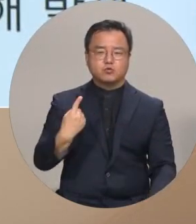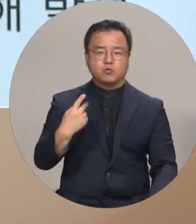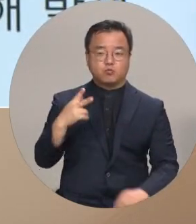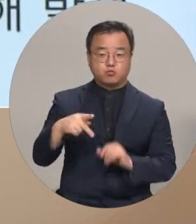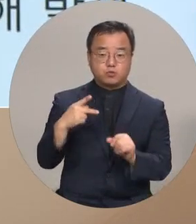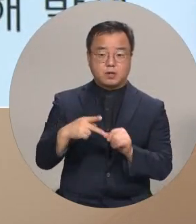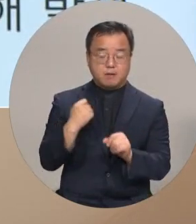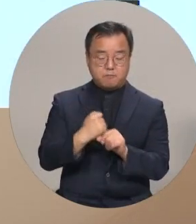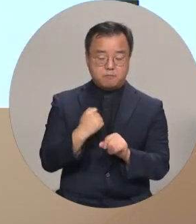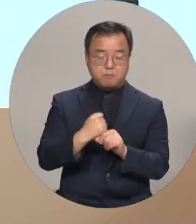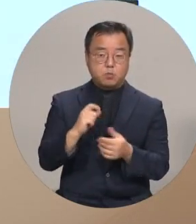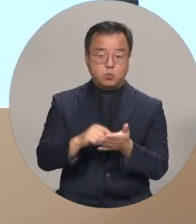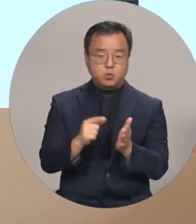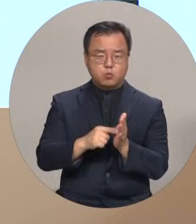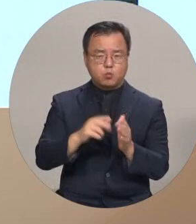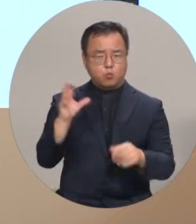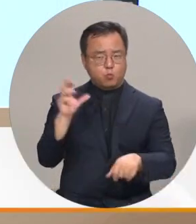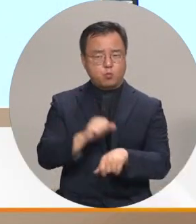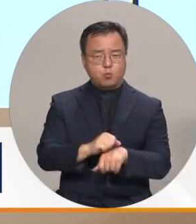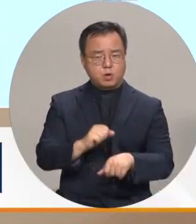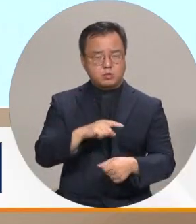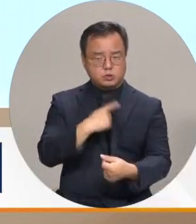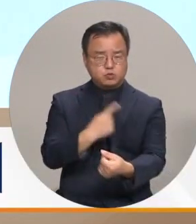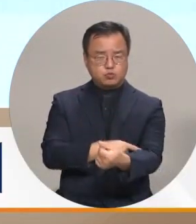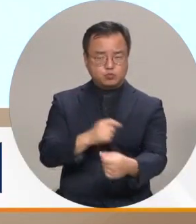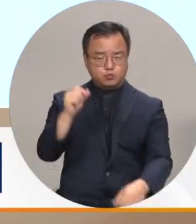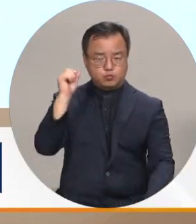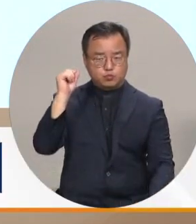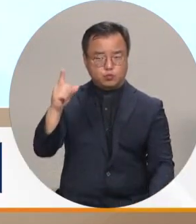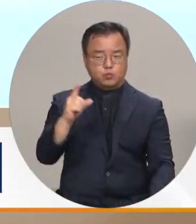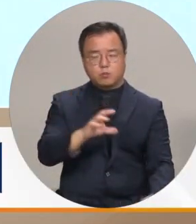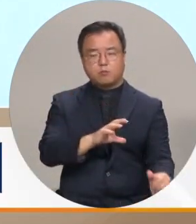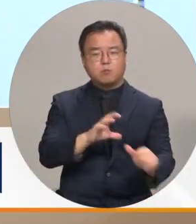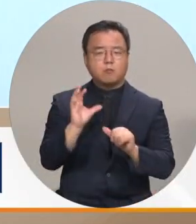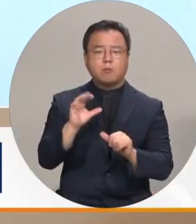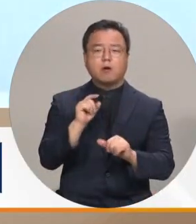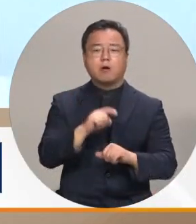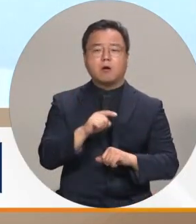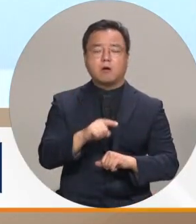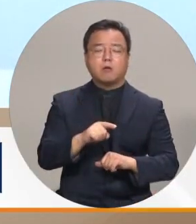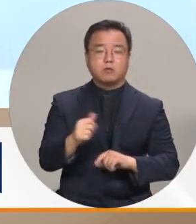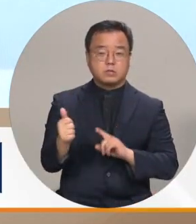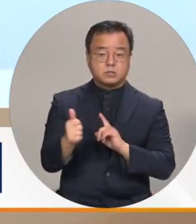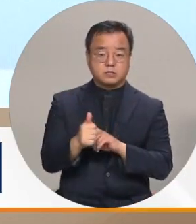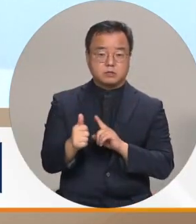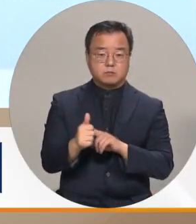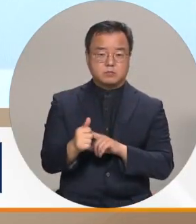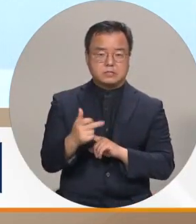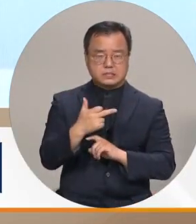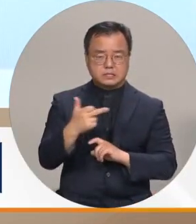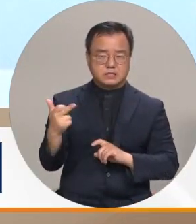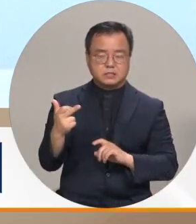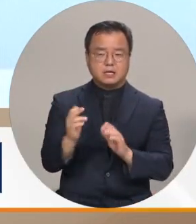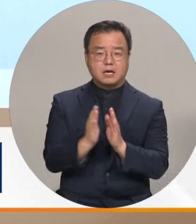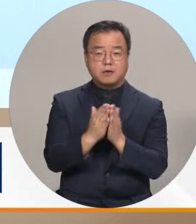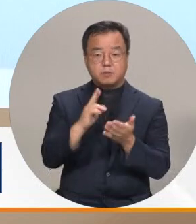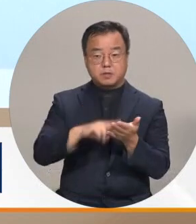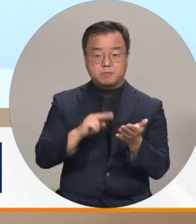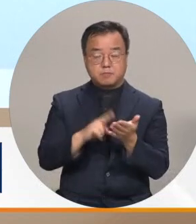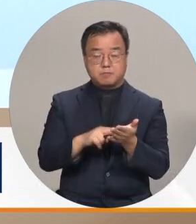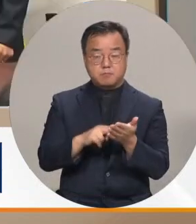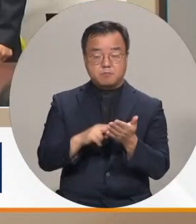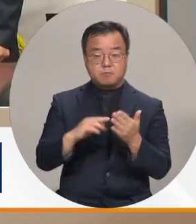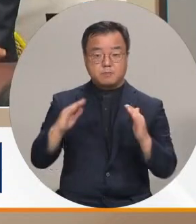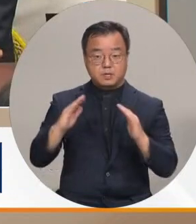만들 정도로 프로그래밍 능력이 뛰어납니다 근데이 능력을 활용해서 군 이 대형서점 알라딘의